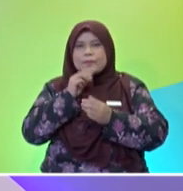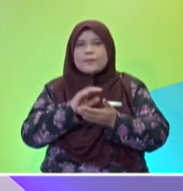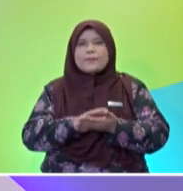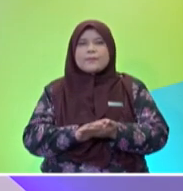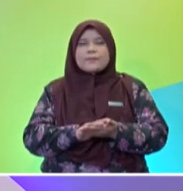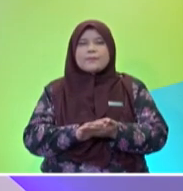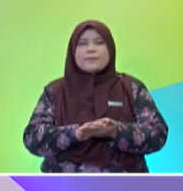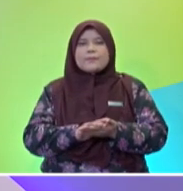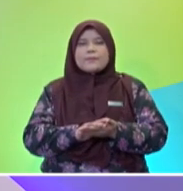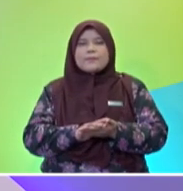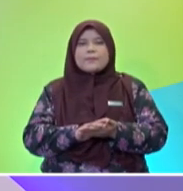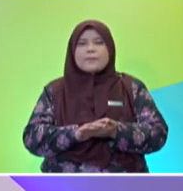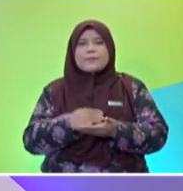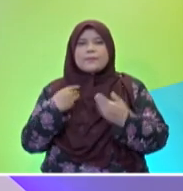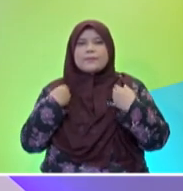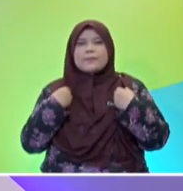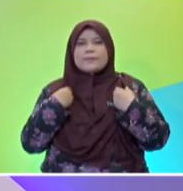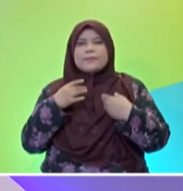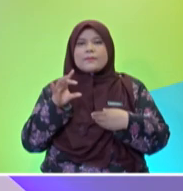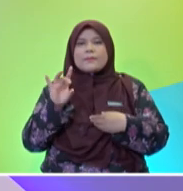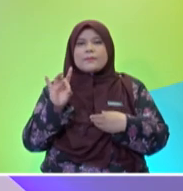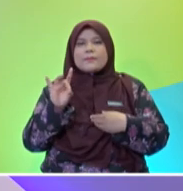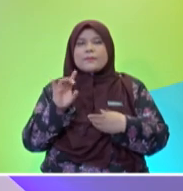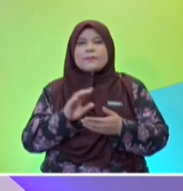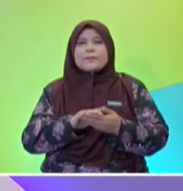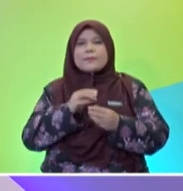ada 8 8